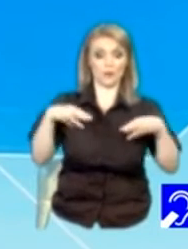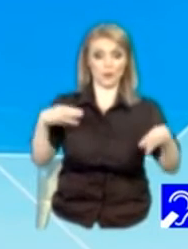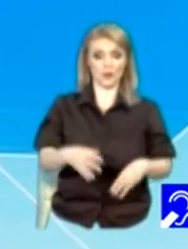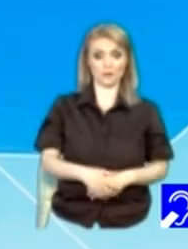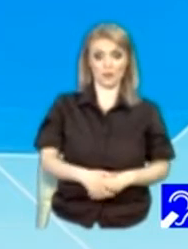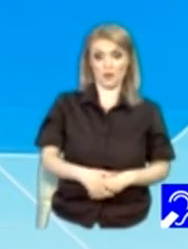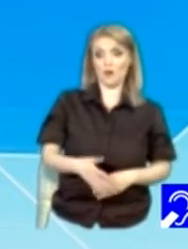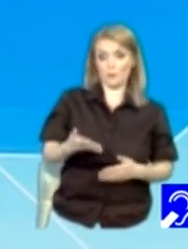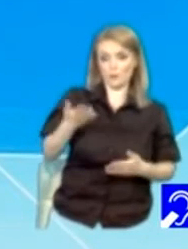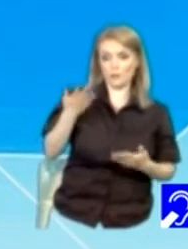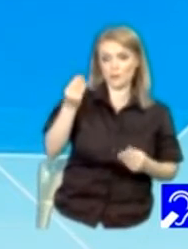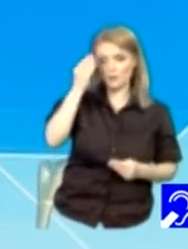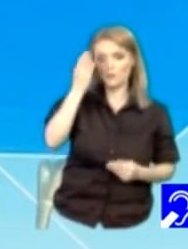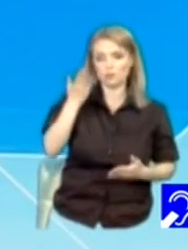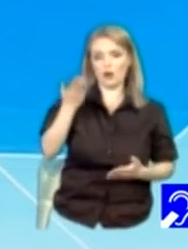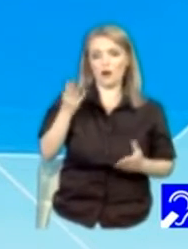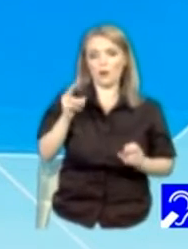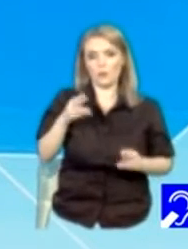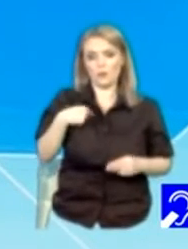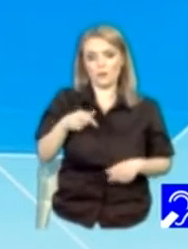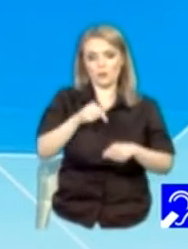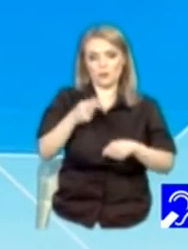acasă, ne-am trezit cu câțiva